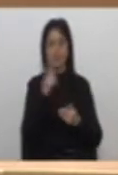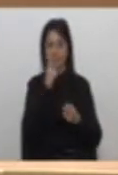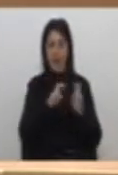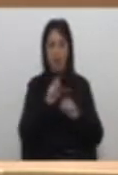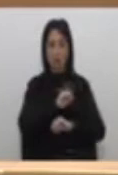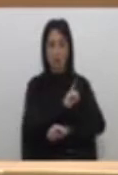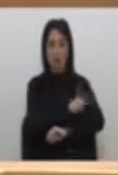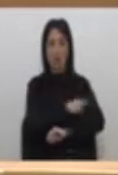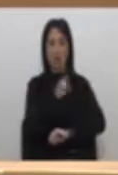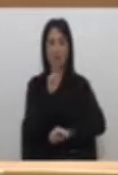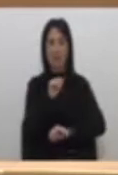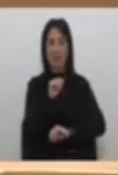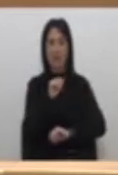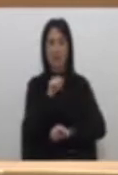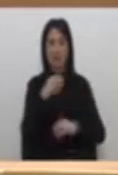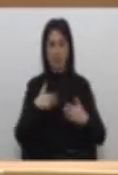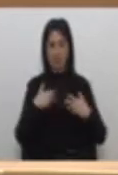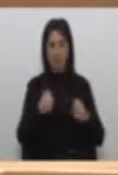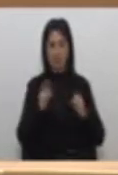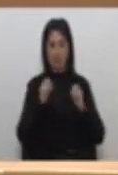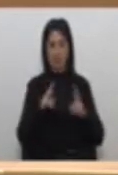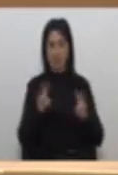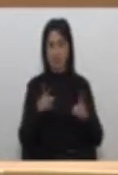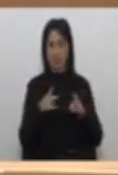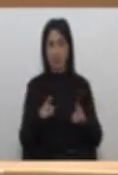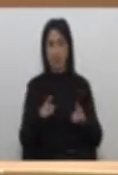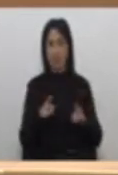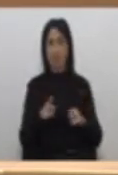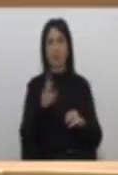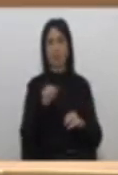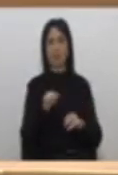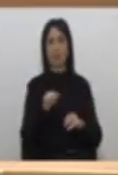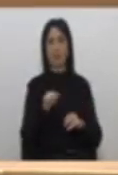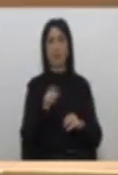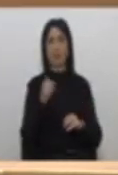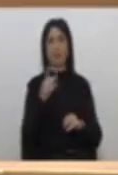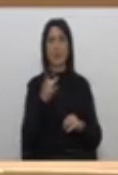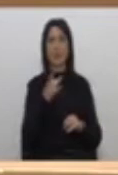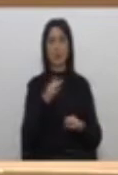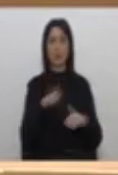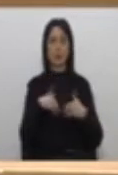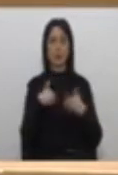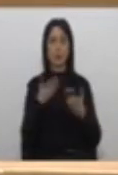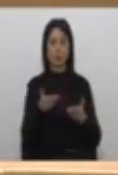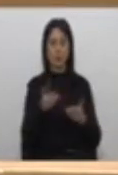და თავი ჯანმრთელობას საფრთხეს ნუ შეუქმნიან. და კიდე ერთხელ ვისურვებდი, რომ